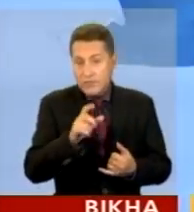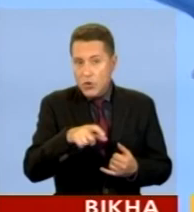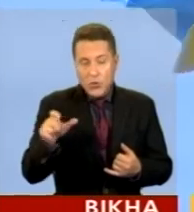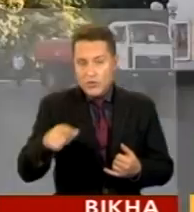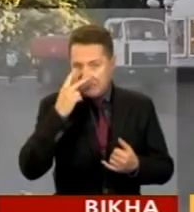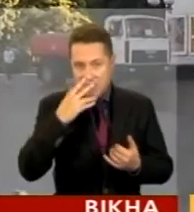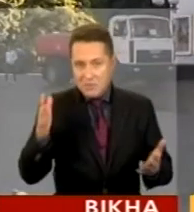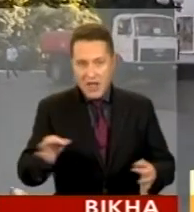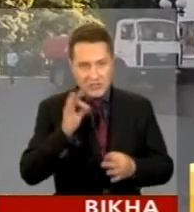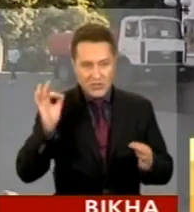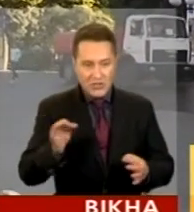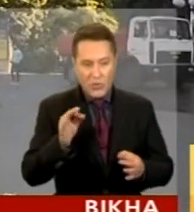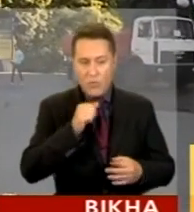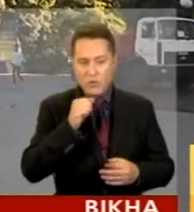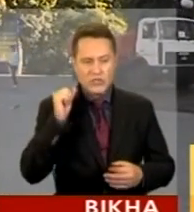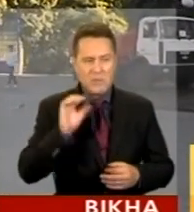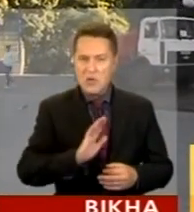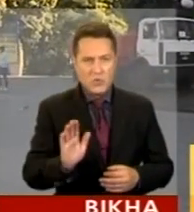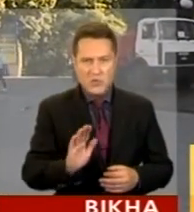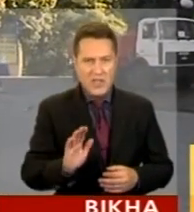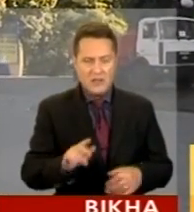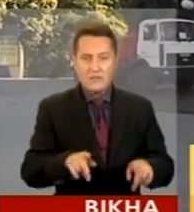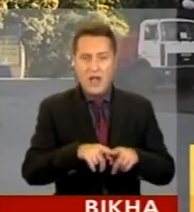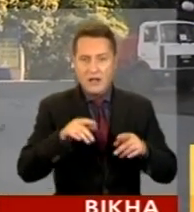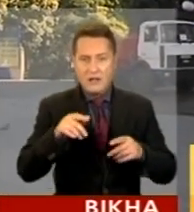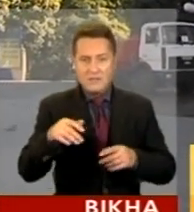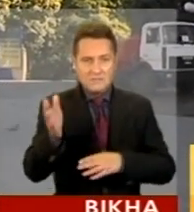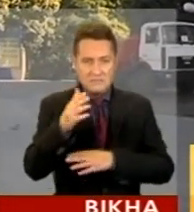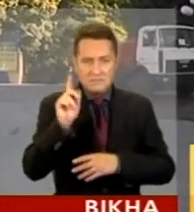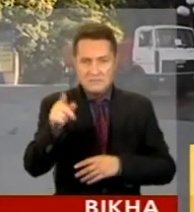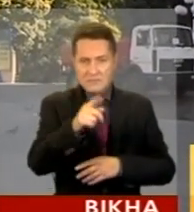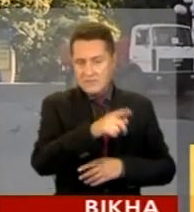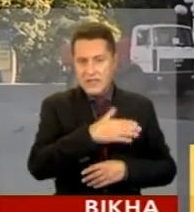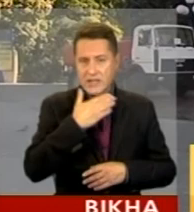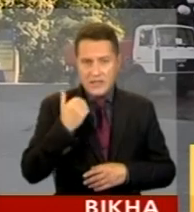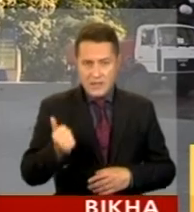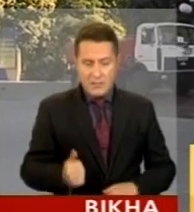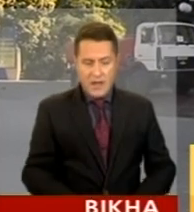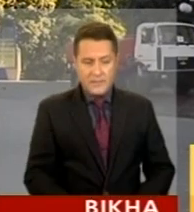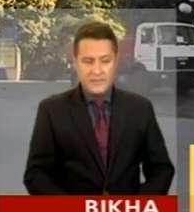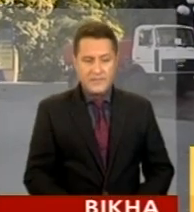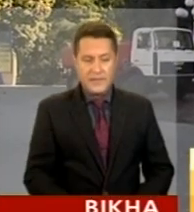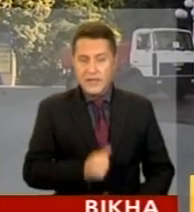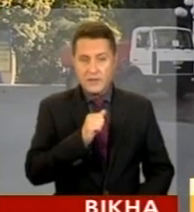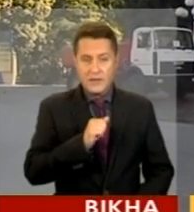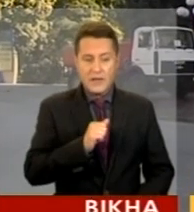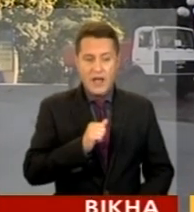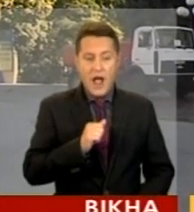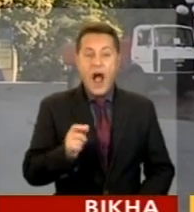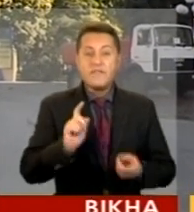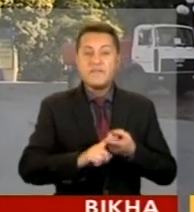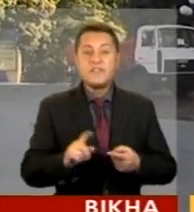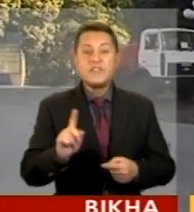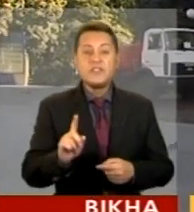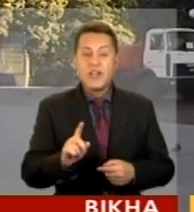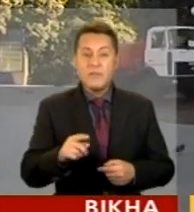не бачили. В прошлому году ні. В прошлому году ми так не бачили. А в цьому году це достатньо знакове. А в связи з чим? Стільки